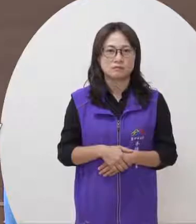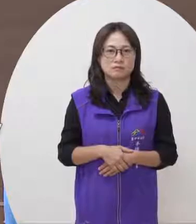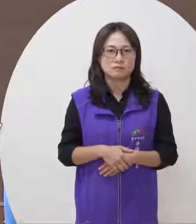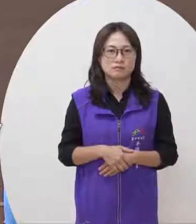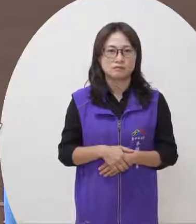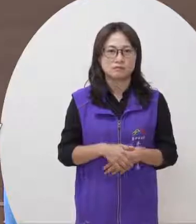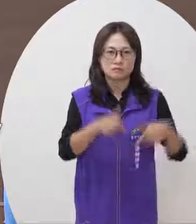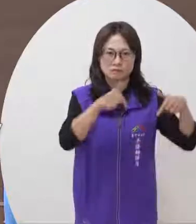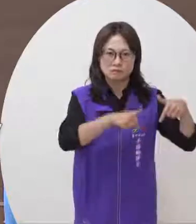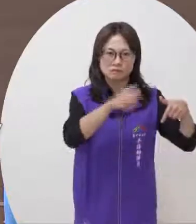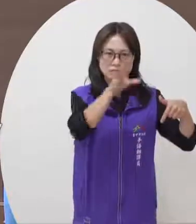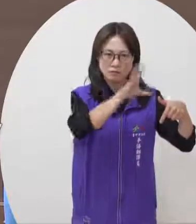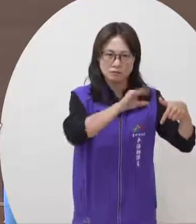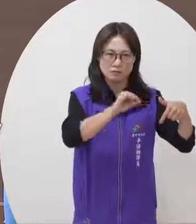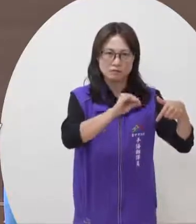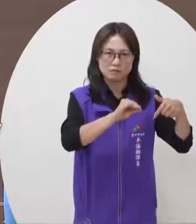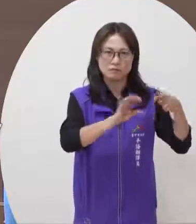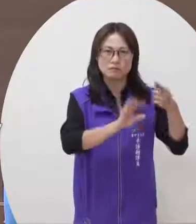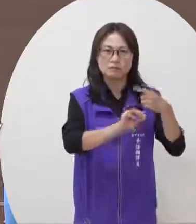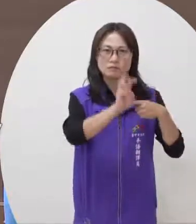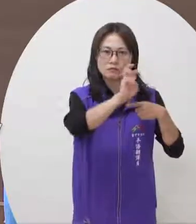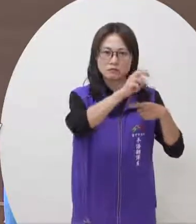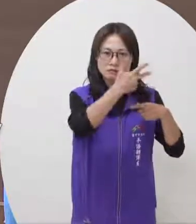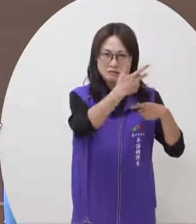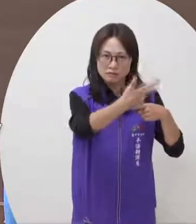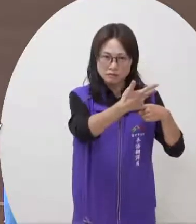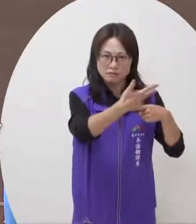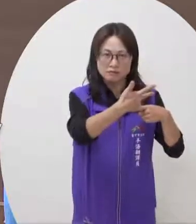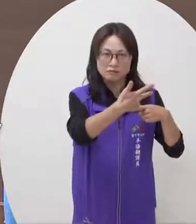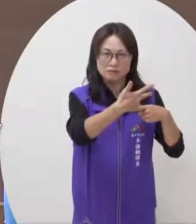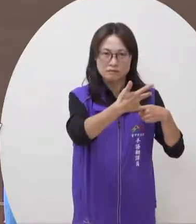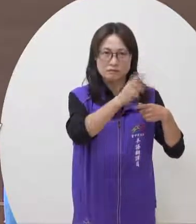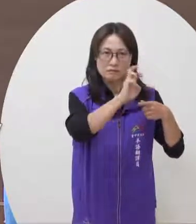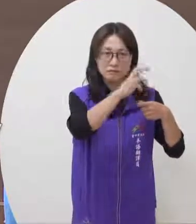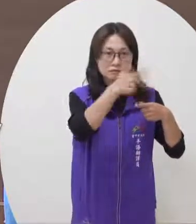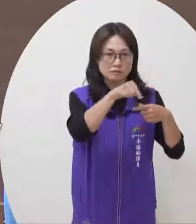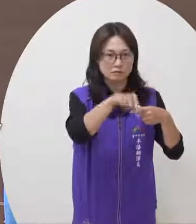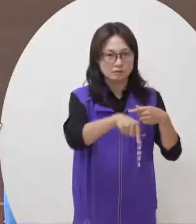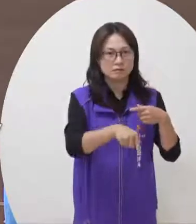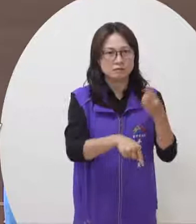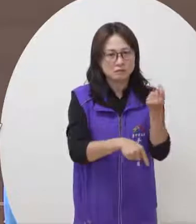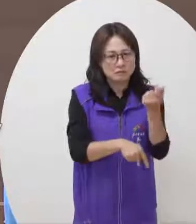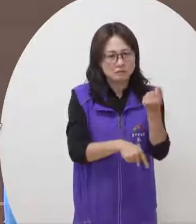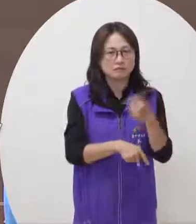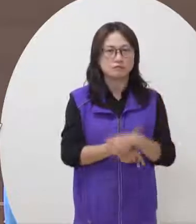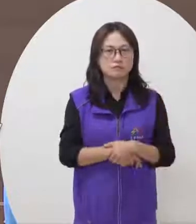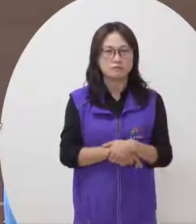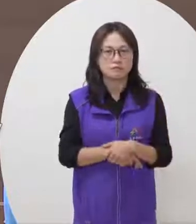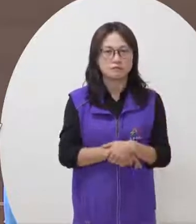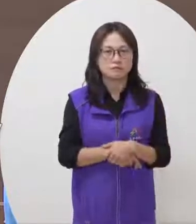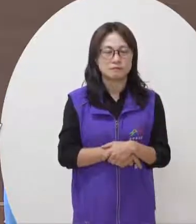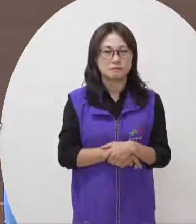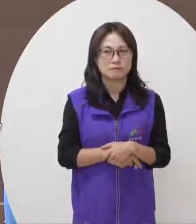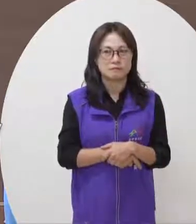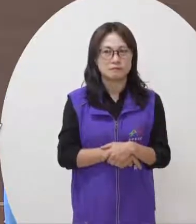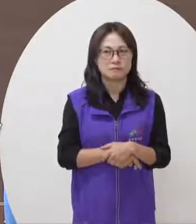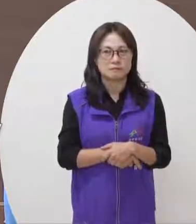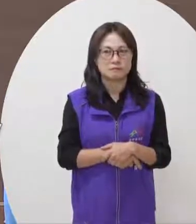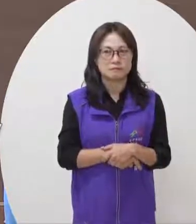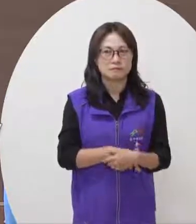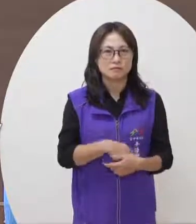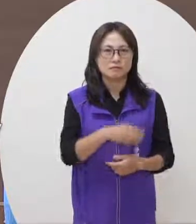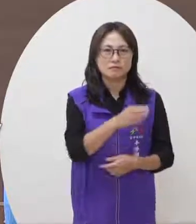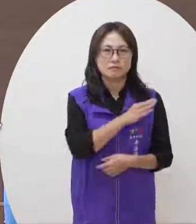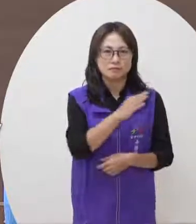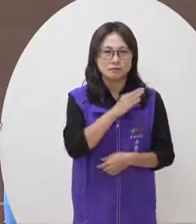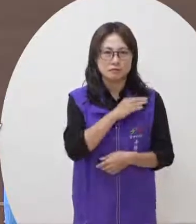有37.8，是良好。过去都是9月、8月、9月都开心的不上上哈，所以我们当然没有办法一步到位，